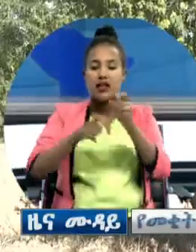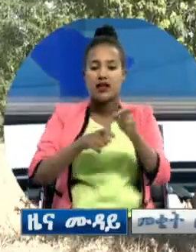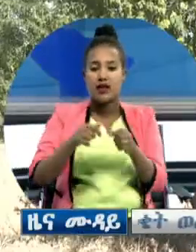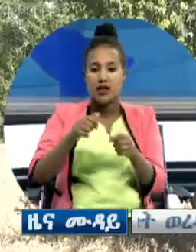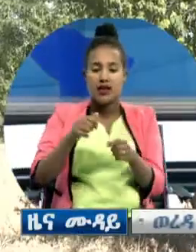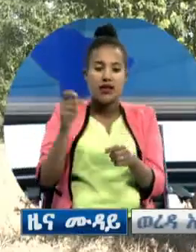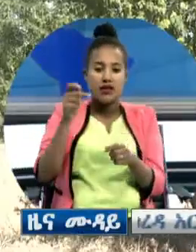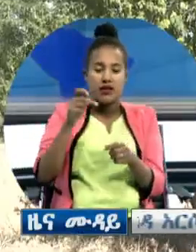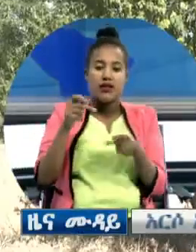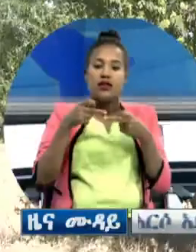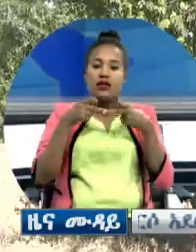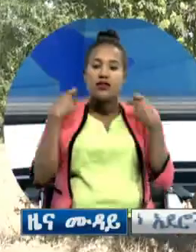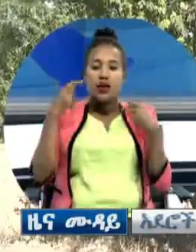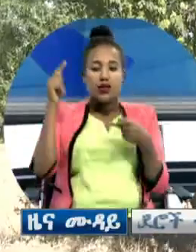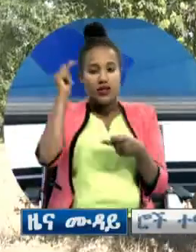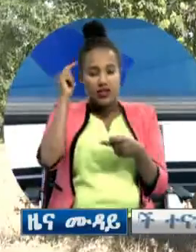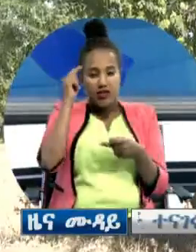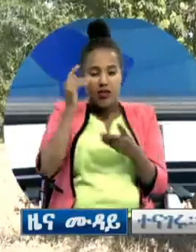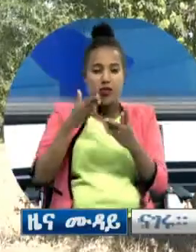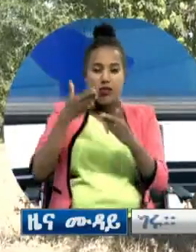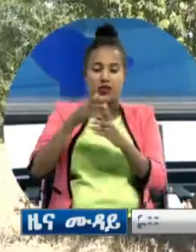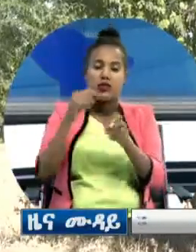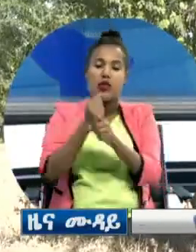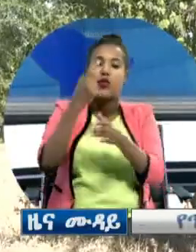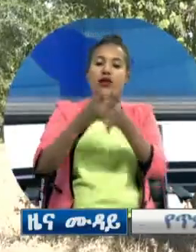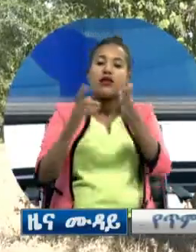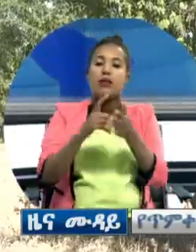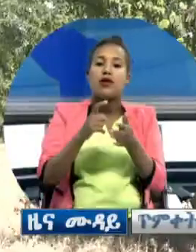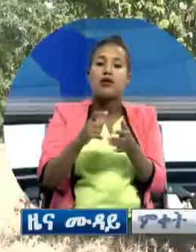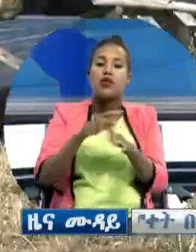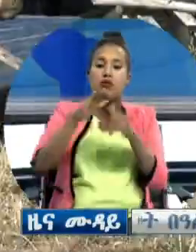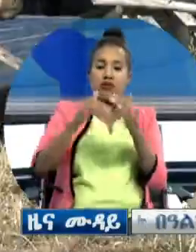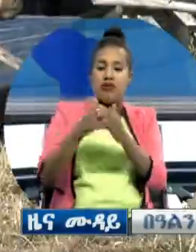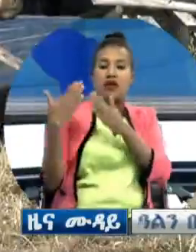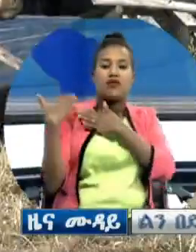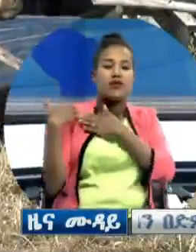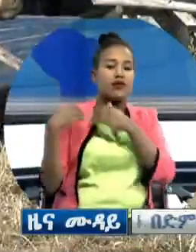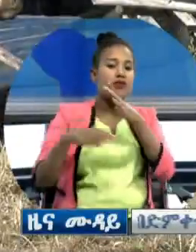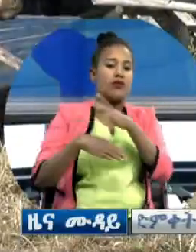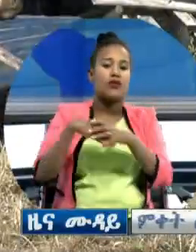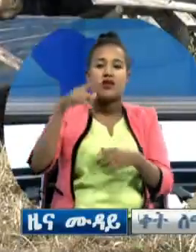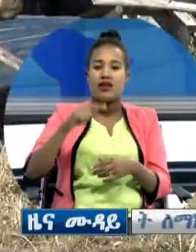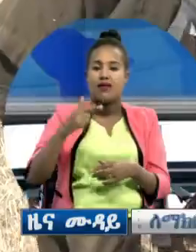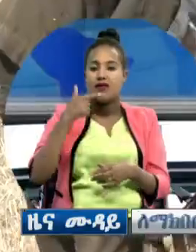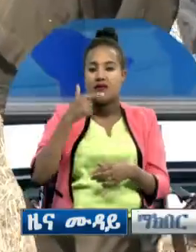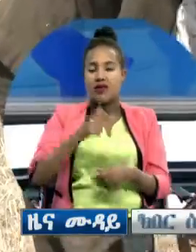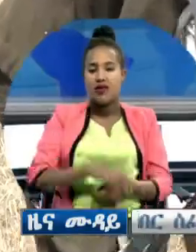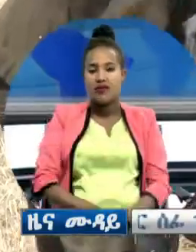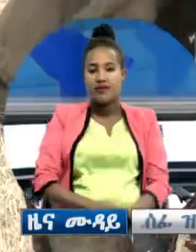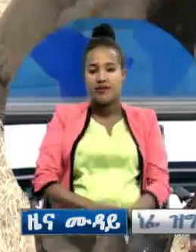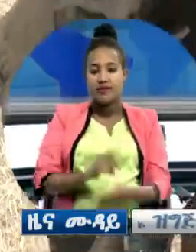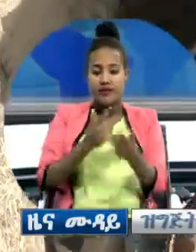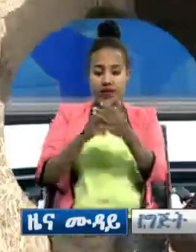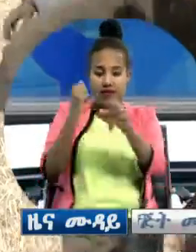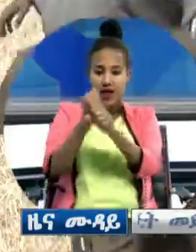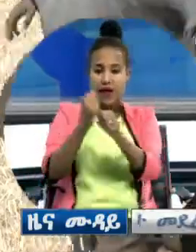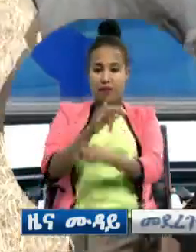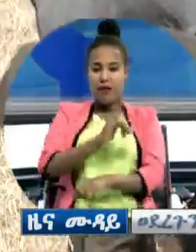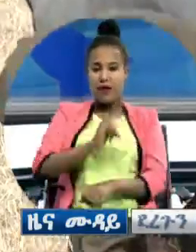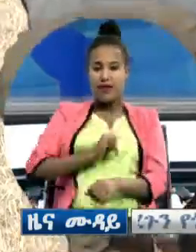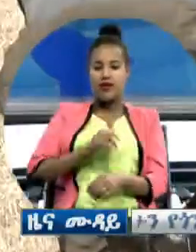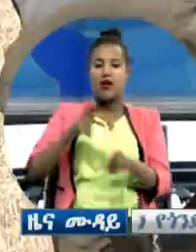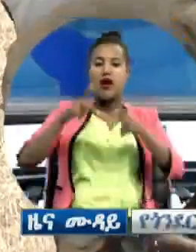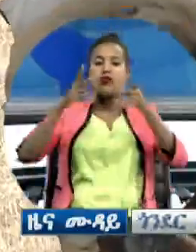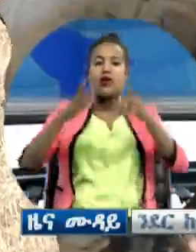ተስፋው ባታብል በበኩላቸው ስራው ውጤታማ እንዲሆን ሁሉም የድርሻውን ማበርከት እንዳለበት አመላክተዋል። የዚህ ስራ ባለቤት አርሶ አደሩ ነው።